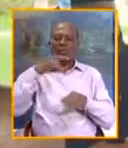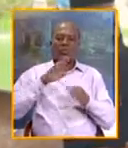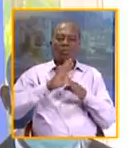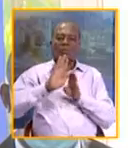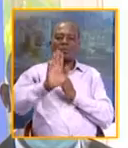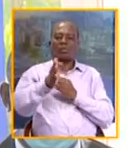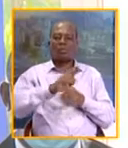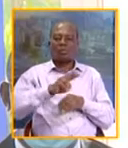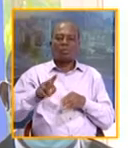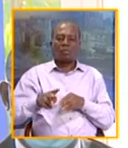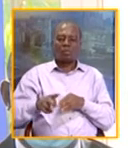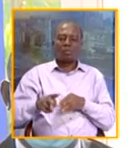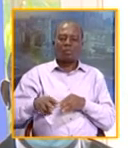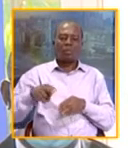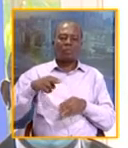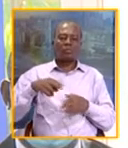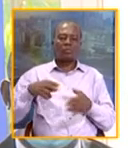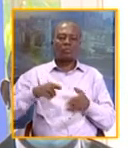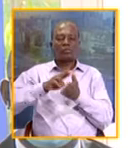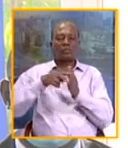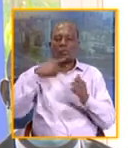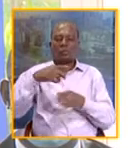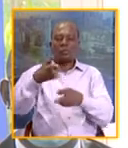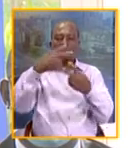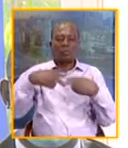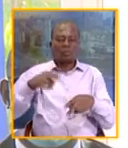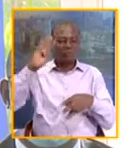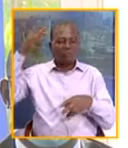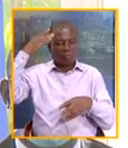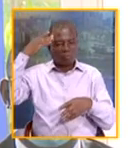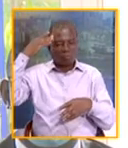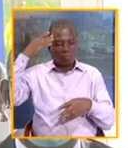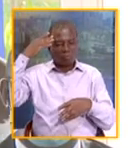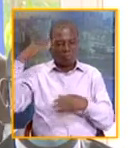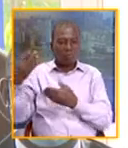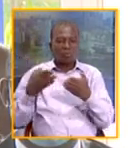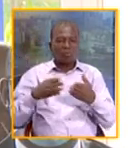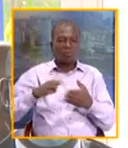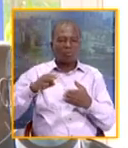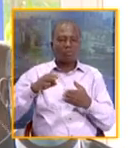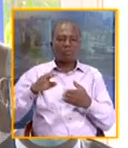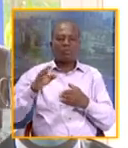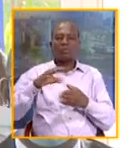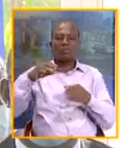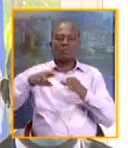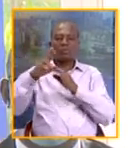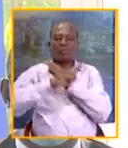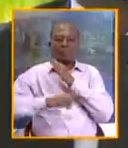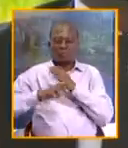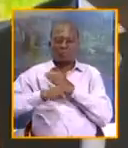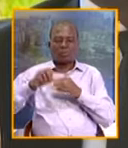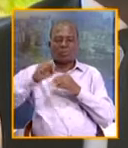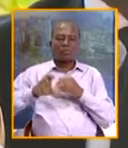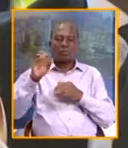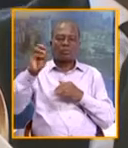et vos frères le relais revenu au ministre aka aouélé désormais porte flambeau de la région du sud comoé d'adresser au